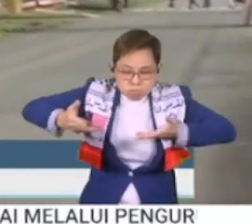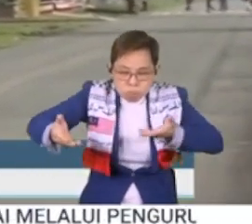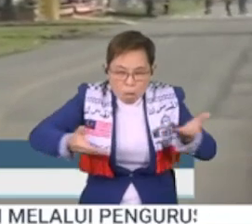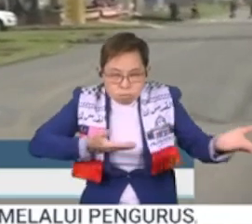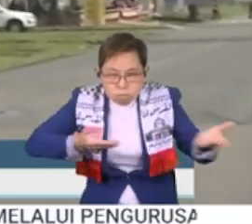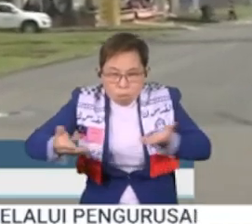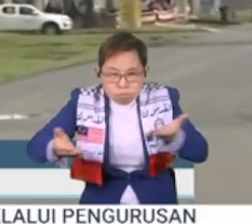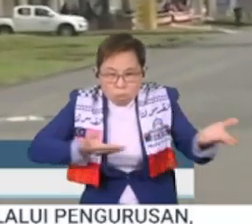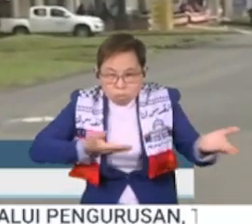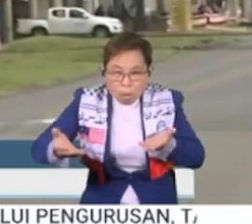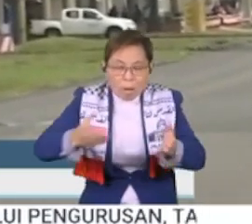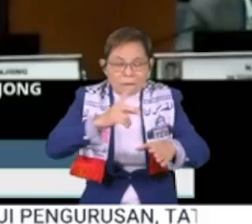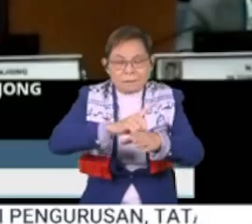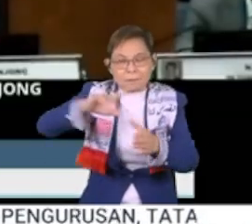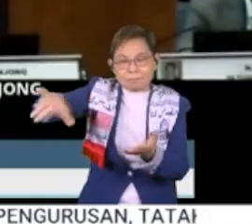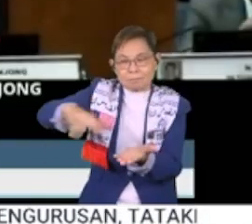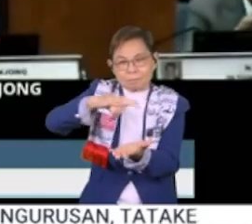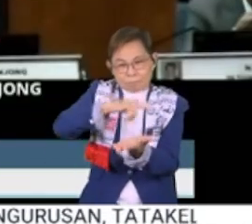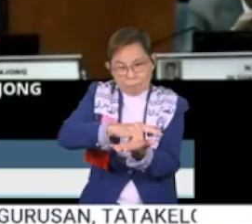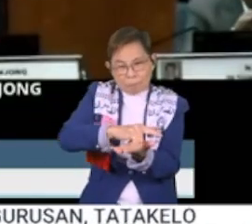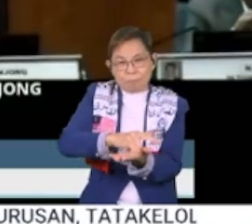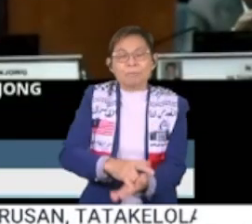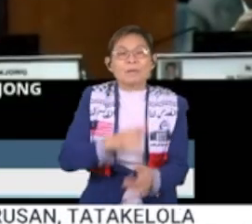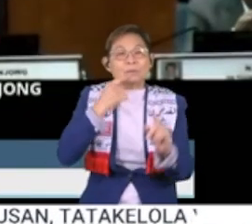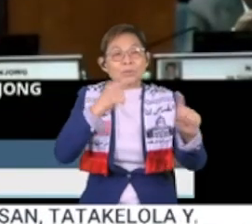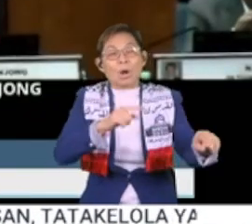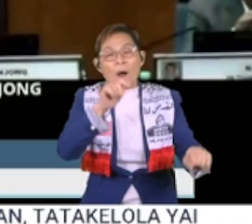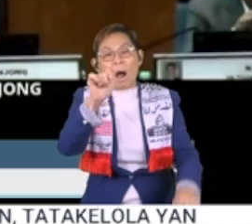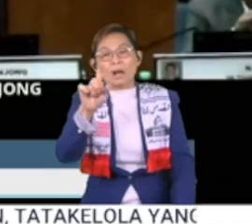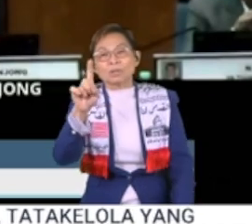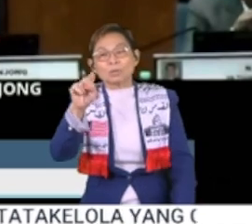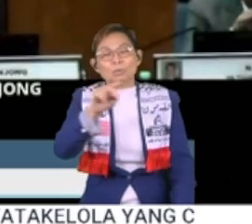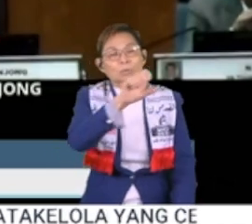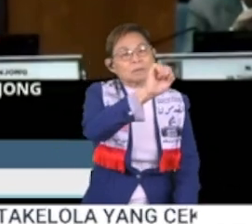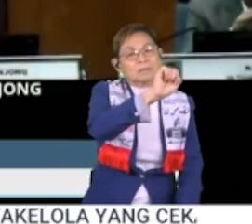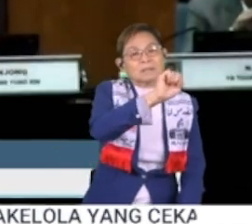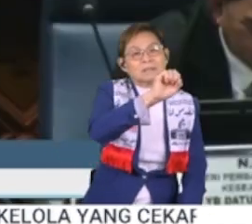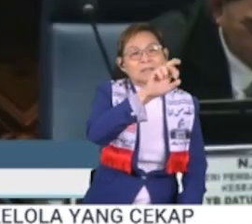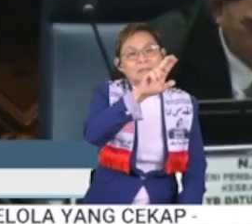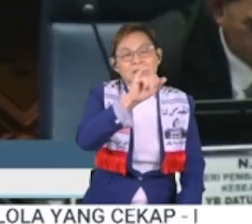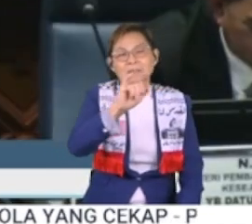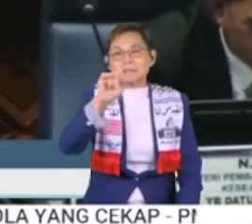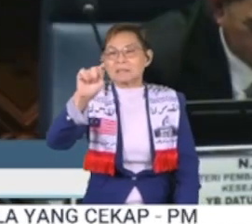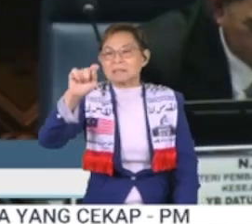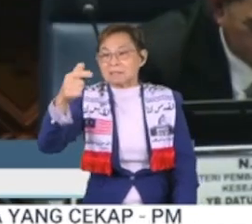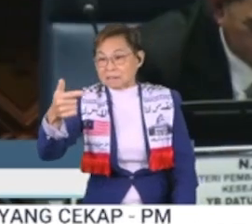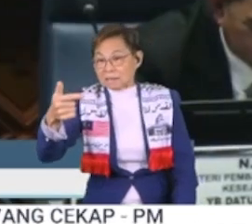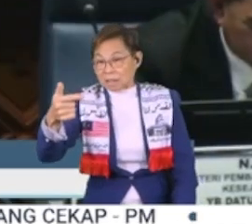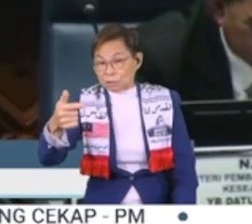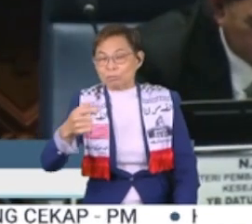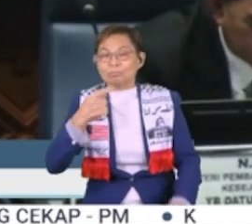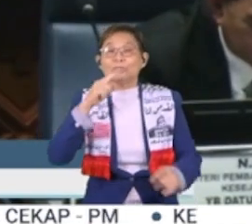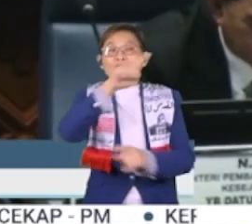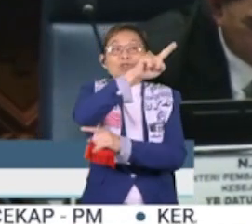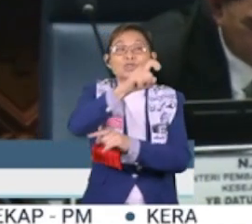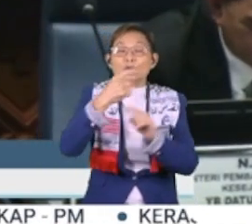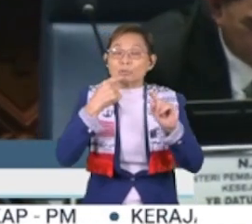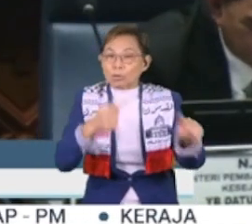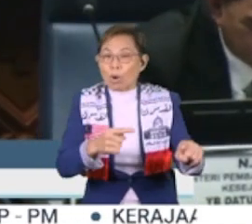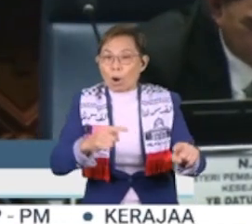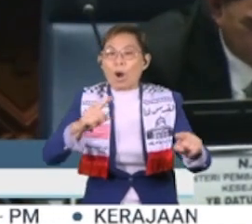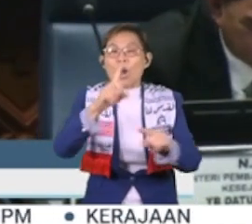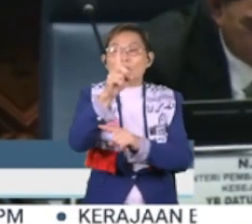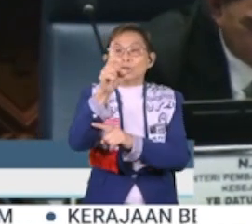operasi di lapangan terbang beliau menjawab soalan Adun seri Tanjung Justin wong Yung bin dalam sesi soal jawab persidangan Dun